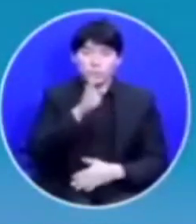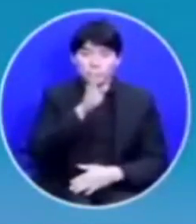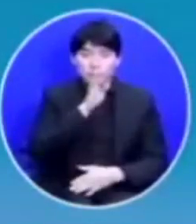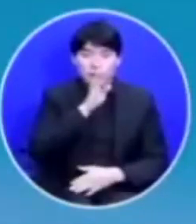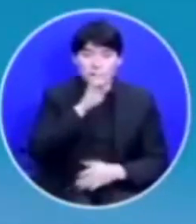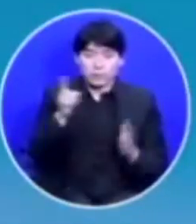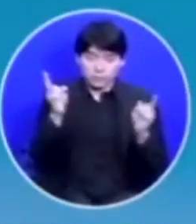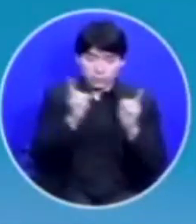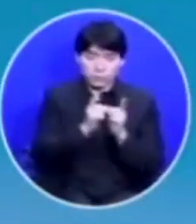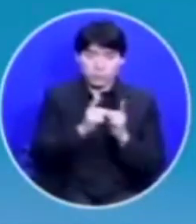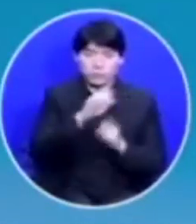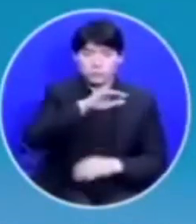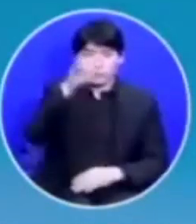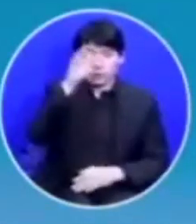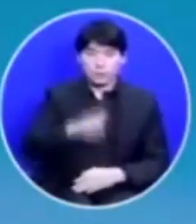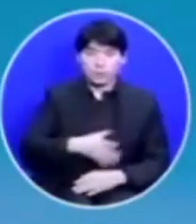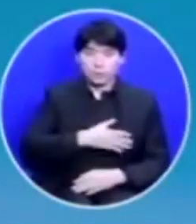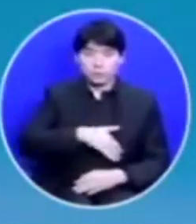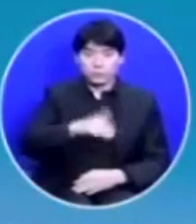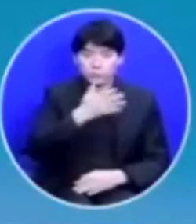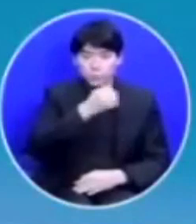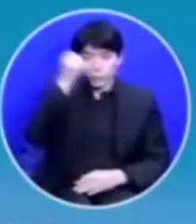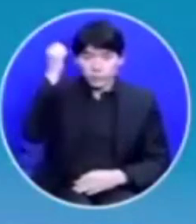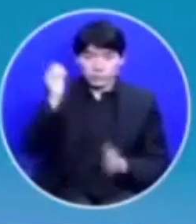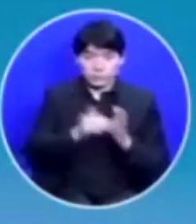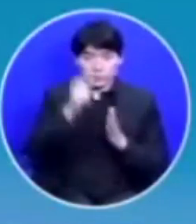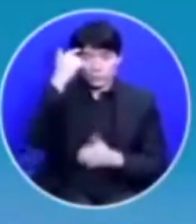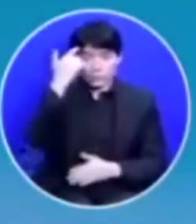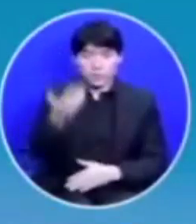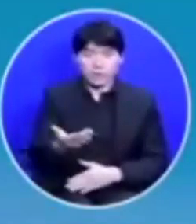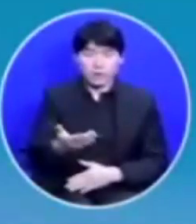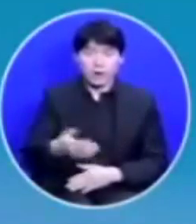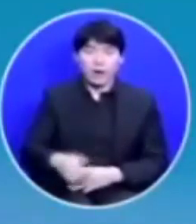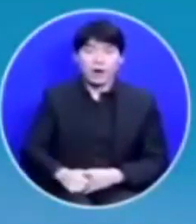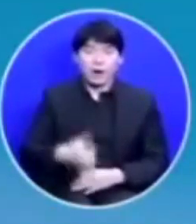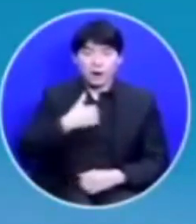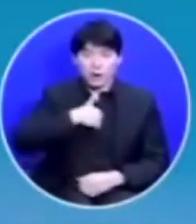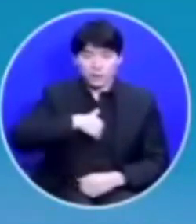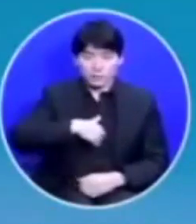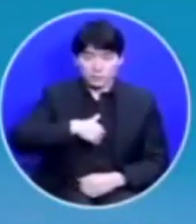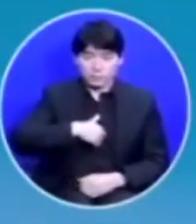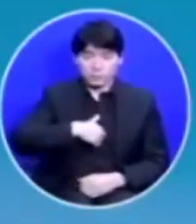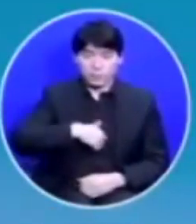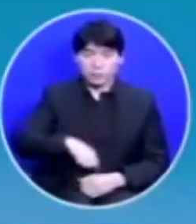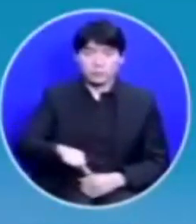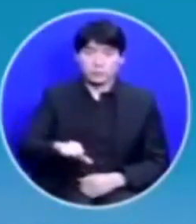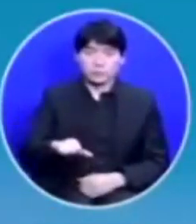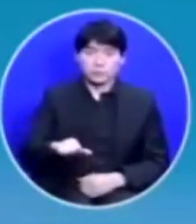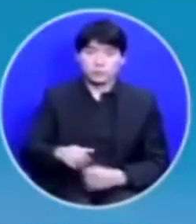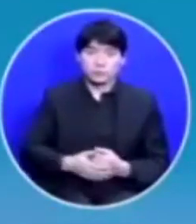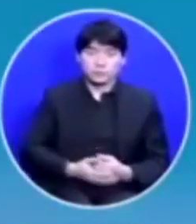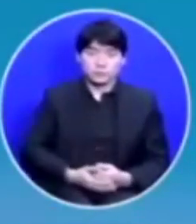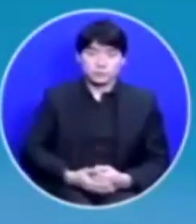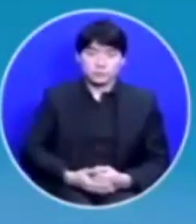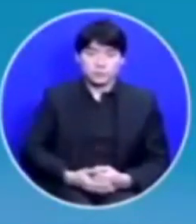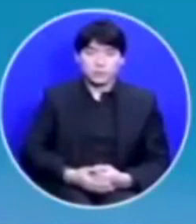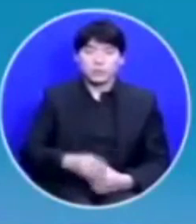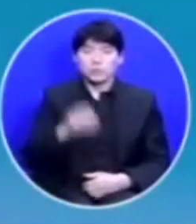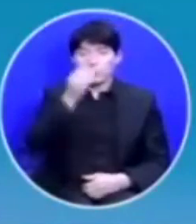통과 했을까 2 in 아들 면들이 정말 성령 체험 했을까